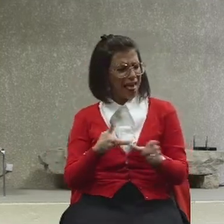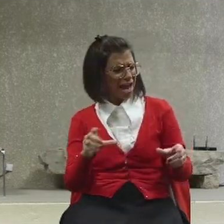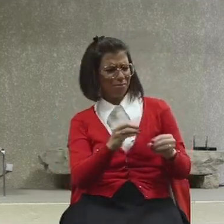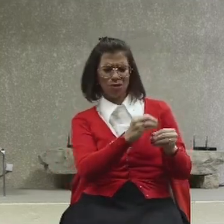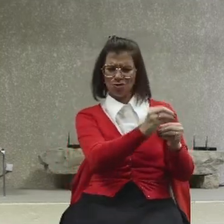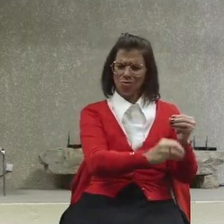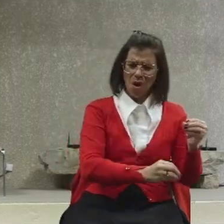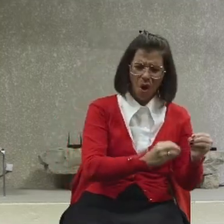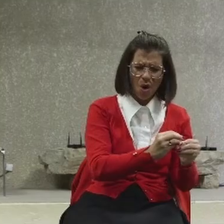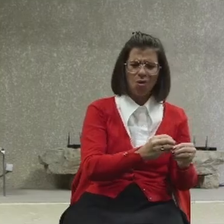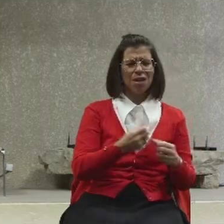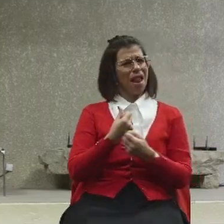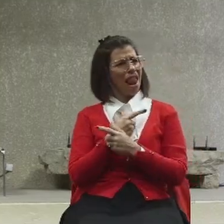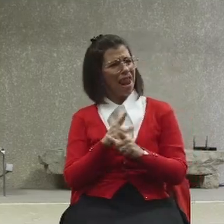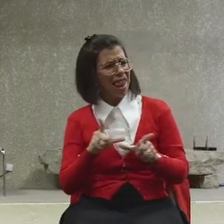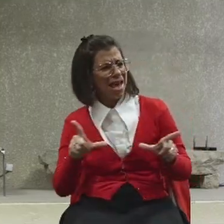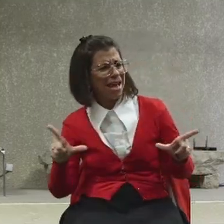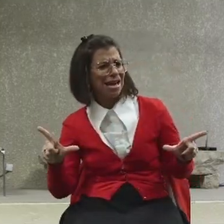nouvelle dimension